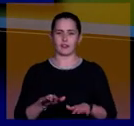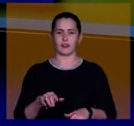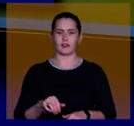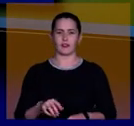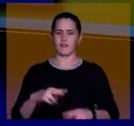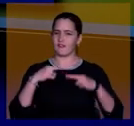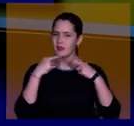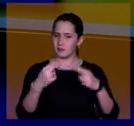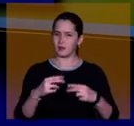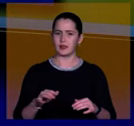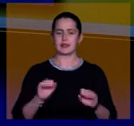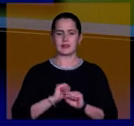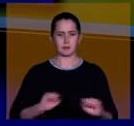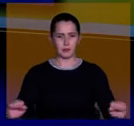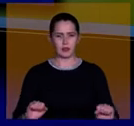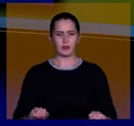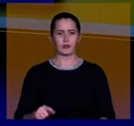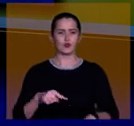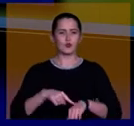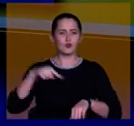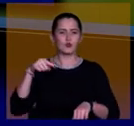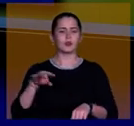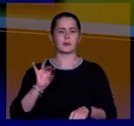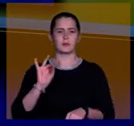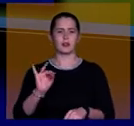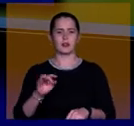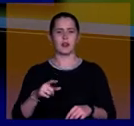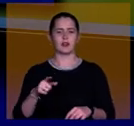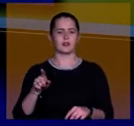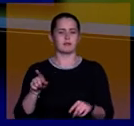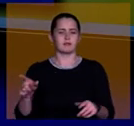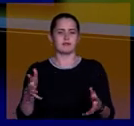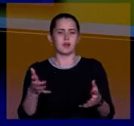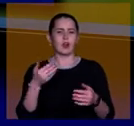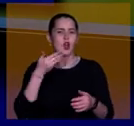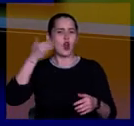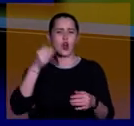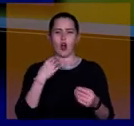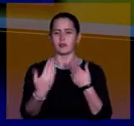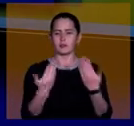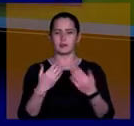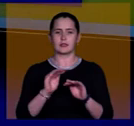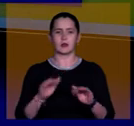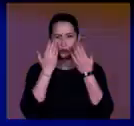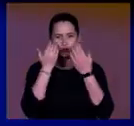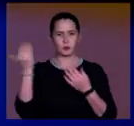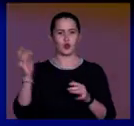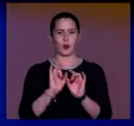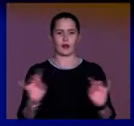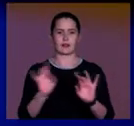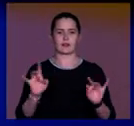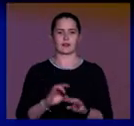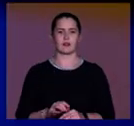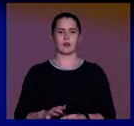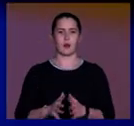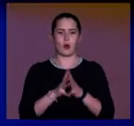внимательными смелыми чуткими и отзывчивыми людьми мы прислушаемся к ее совету и так